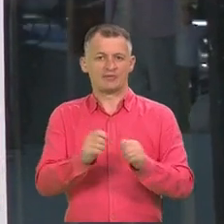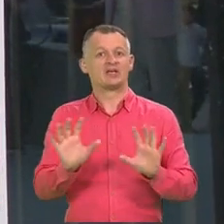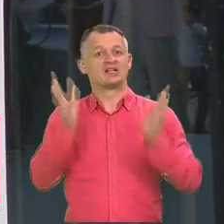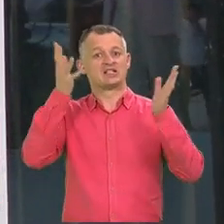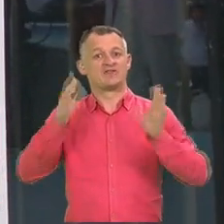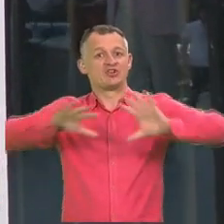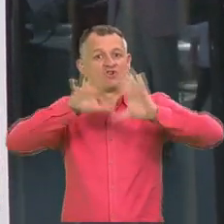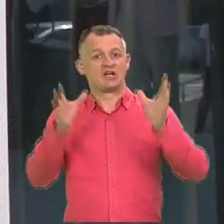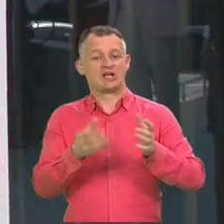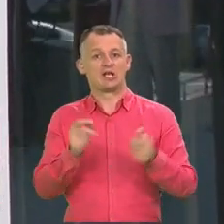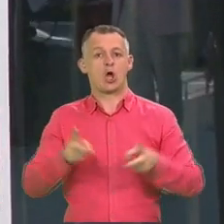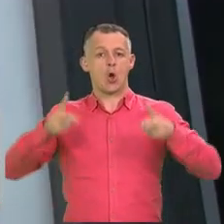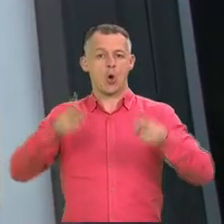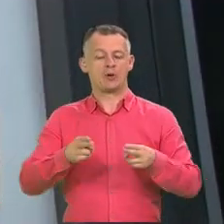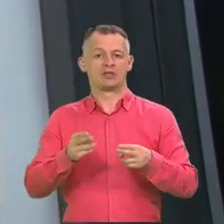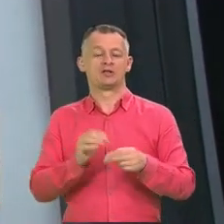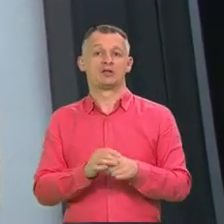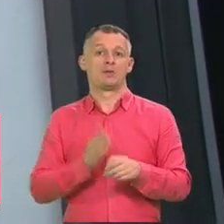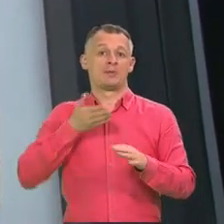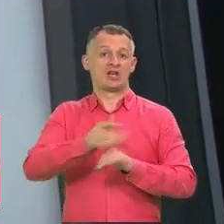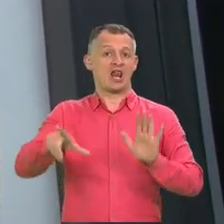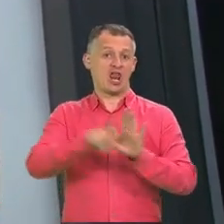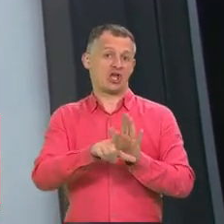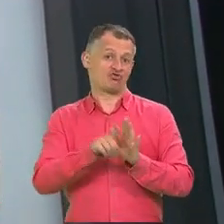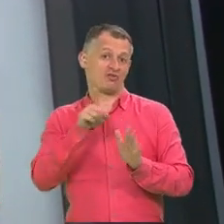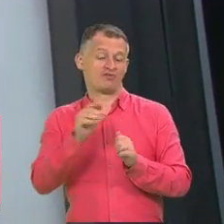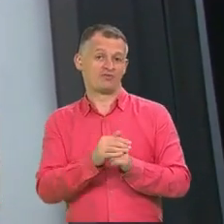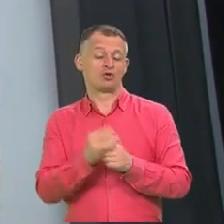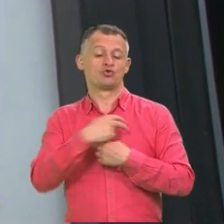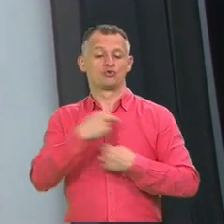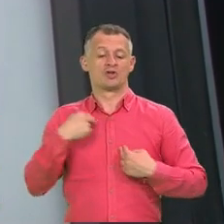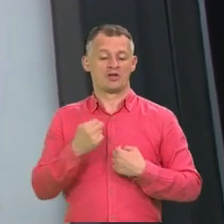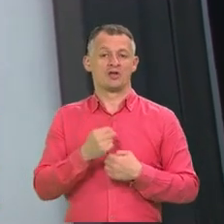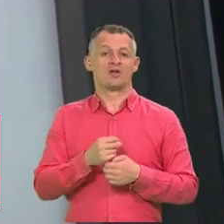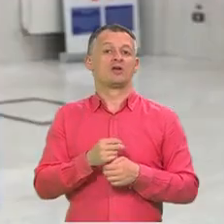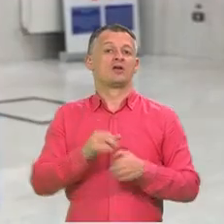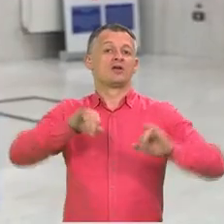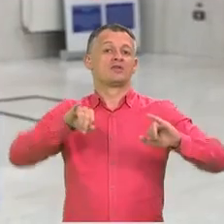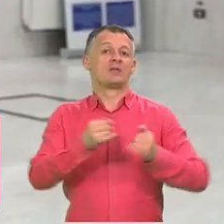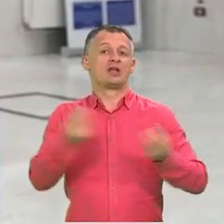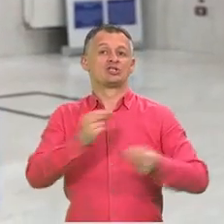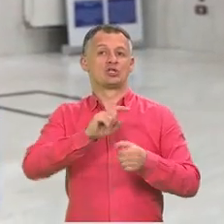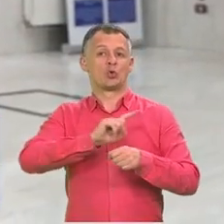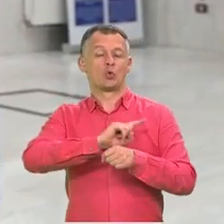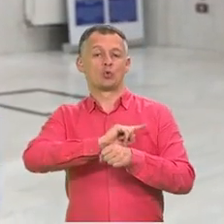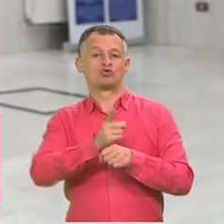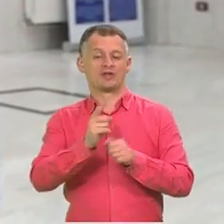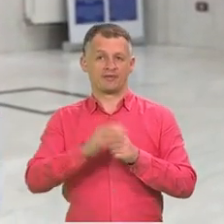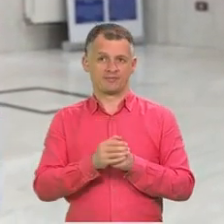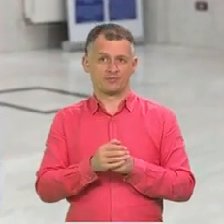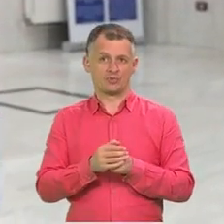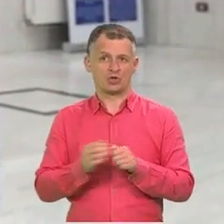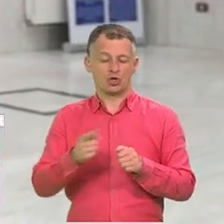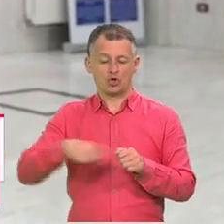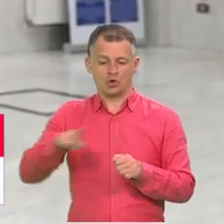este interzisă magistraților prin lege. Ei judecă doar cazurile care sunt considerate urgențe. În materie penală vom judeca